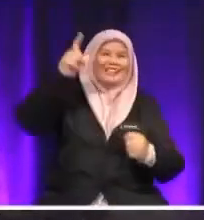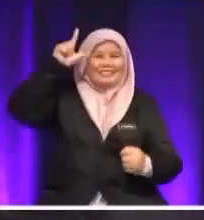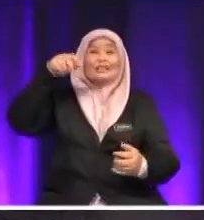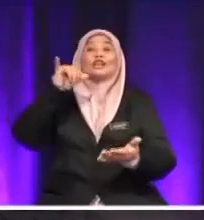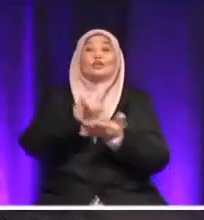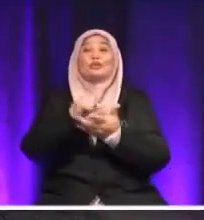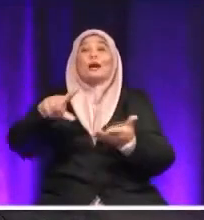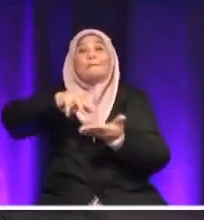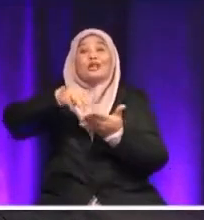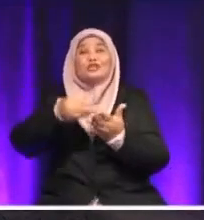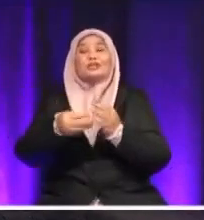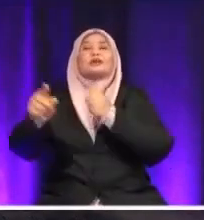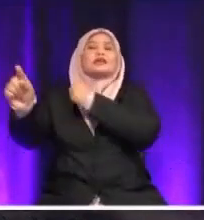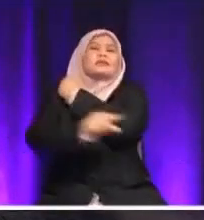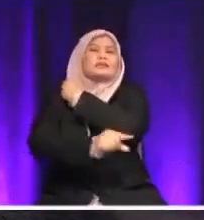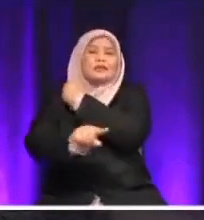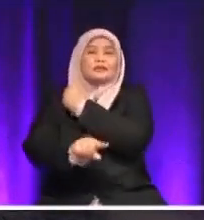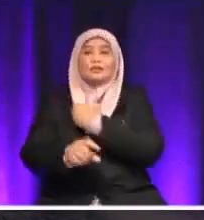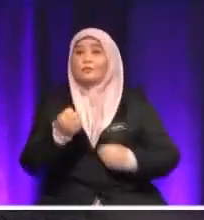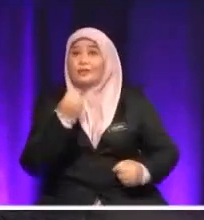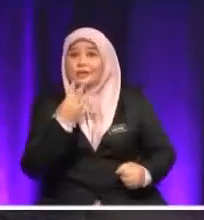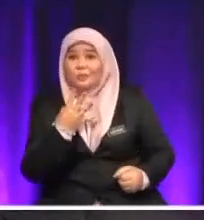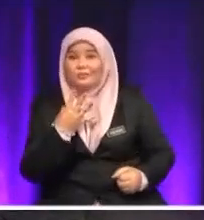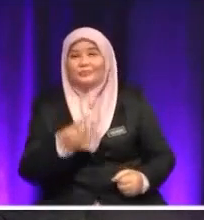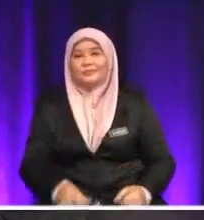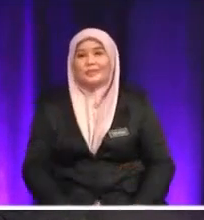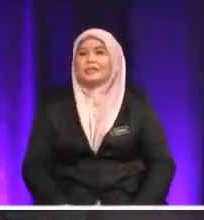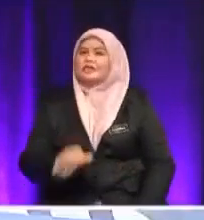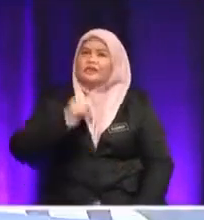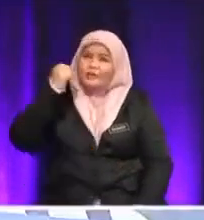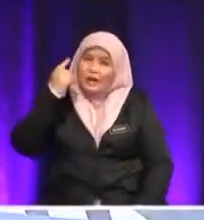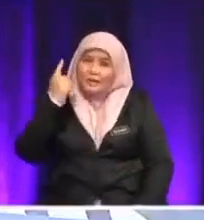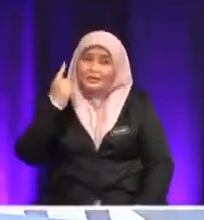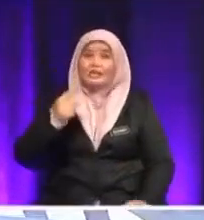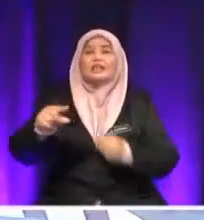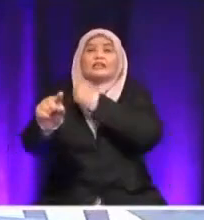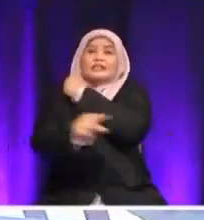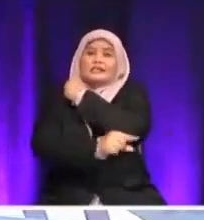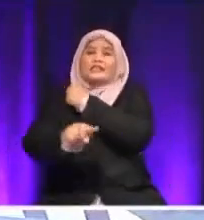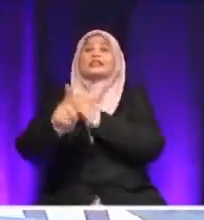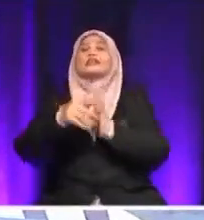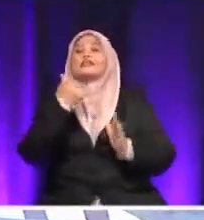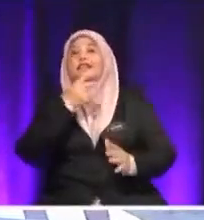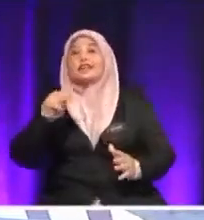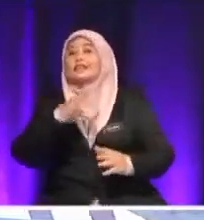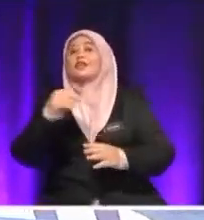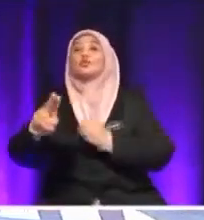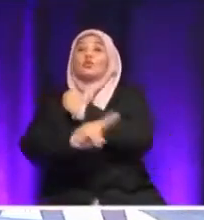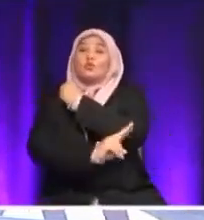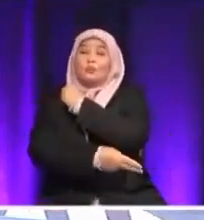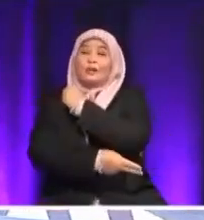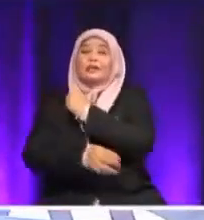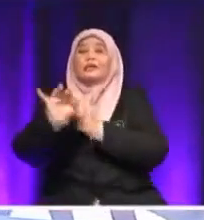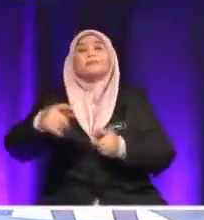dia maksud kisas. Cuba Hakim terangkan sikit apa yang Hakim faham. Okay, yang saya faham, kisas ni ialah kesalahan dan hukuman